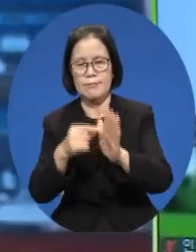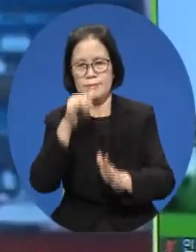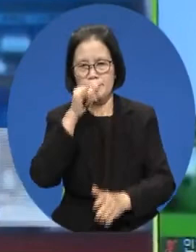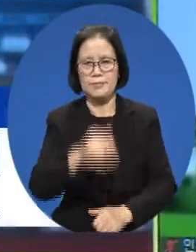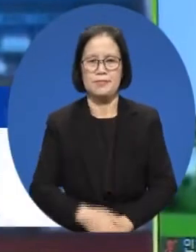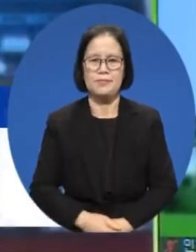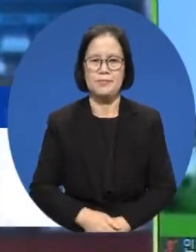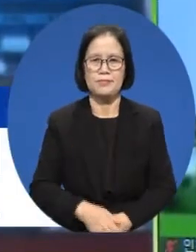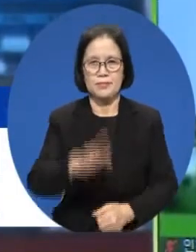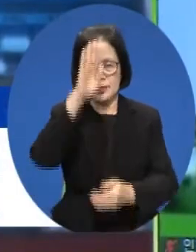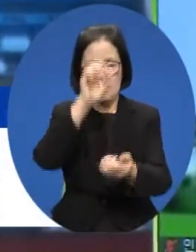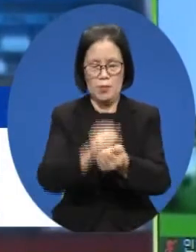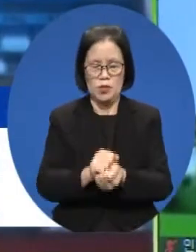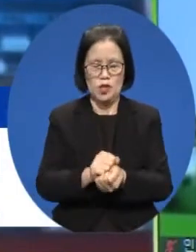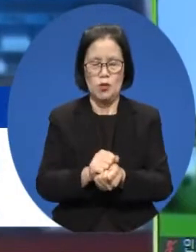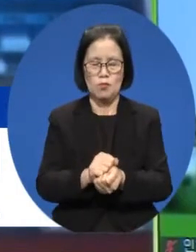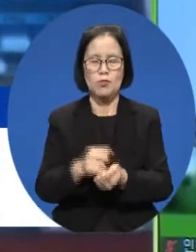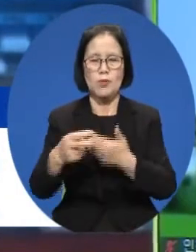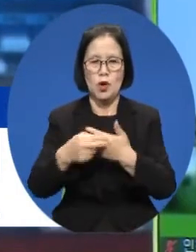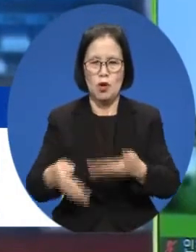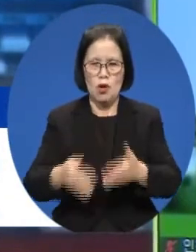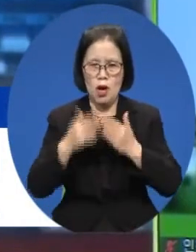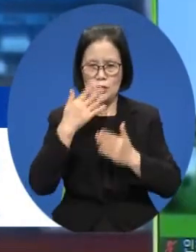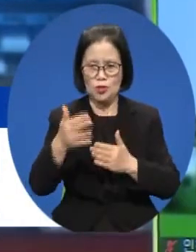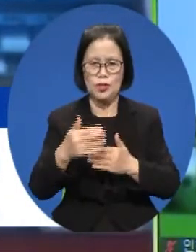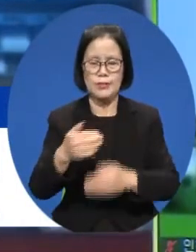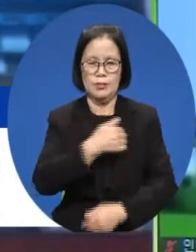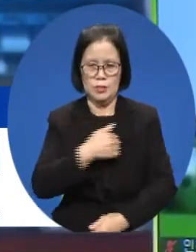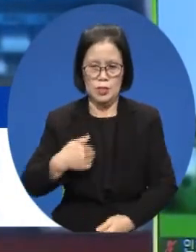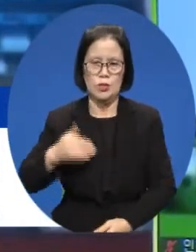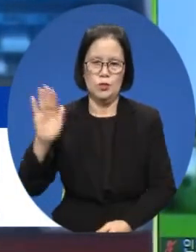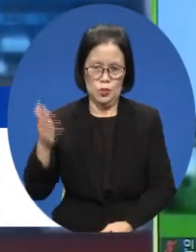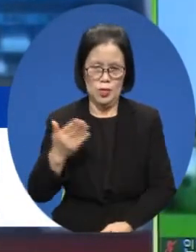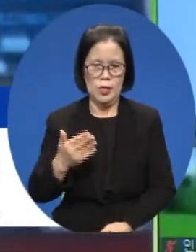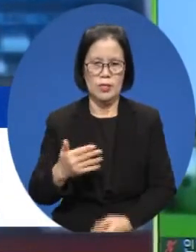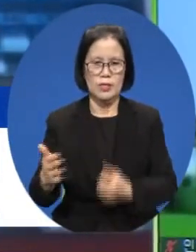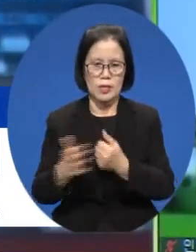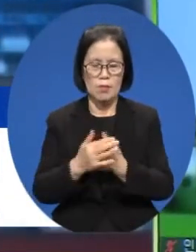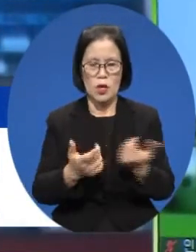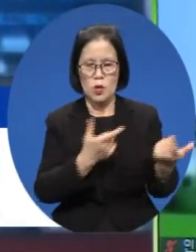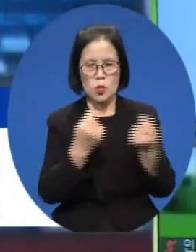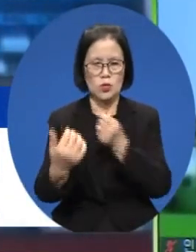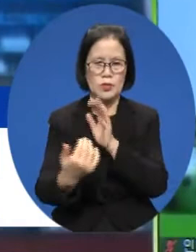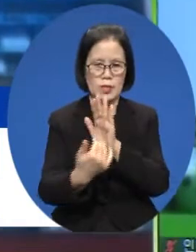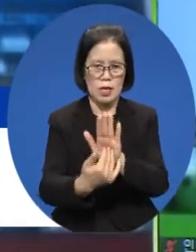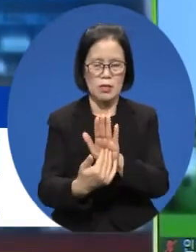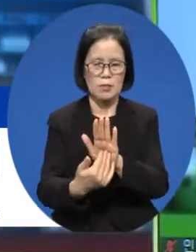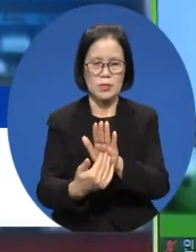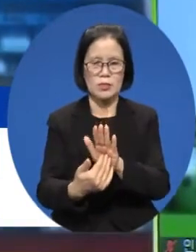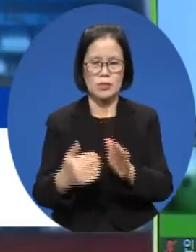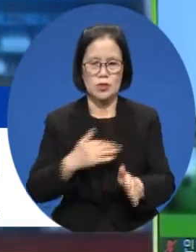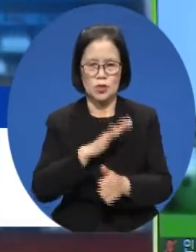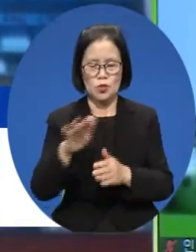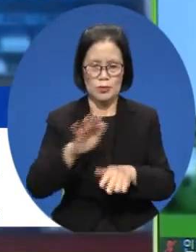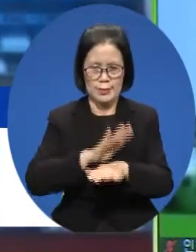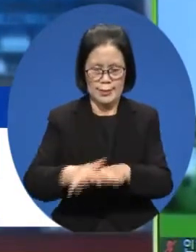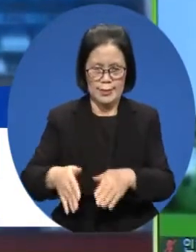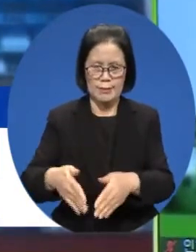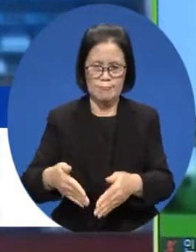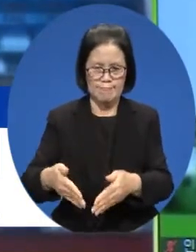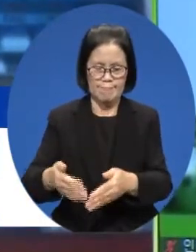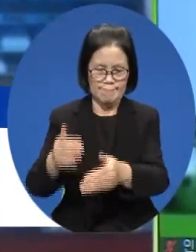광우병 점은 연출할 수 있는 충분한 역량이 된다고 봅니다 그래서 이렇게 공정 대응을 하면서 저희도